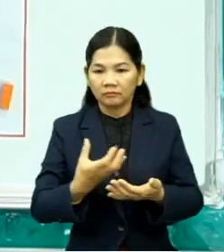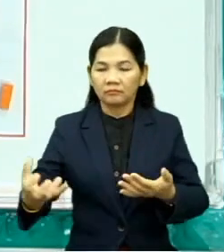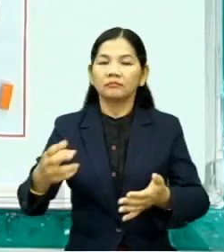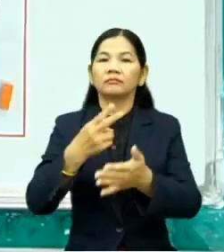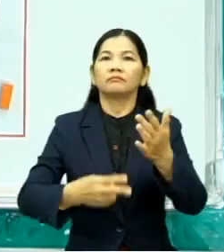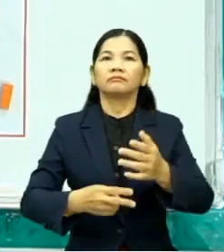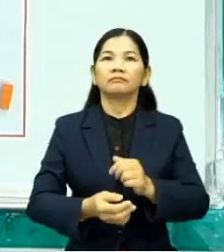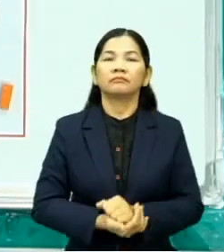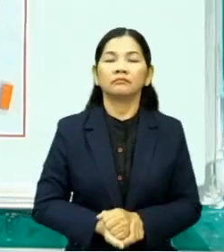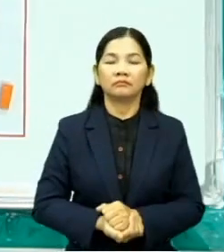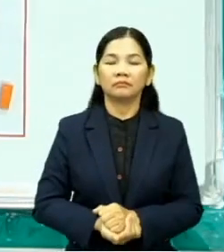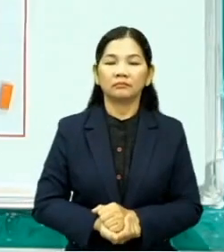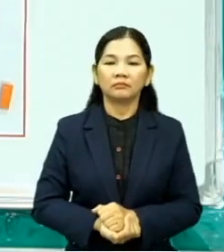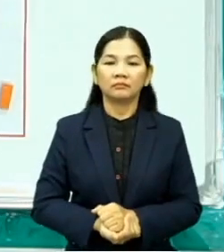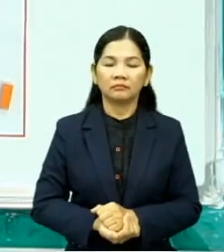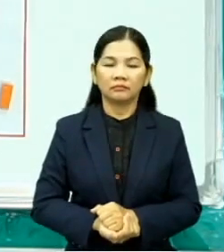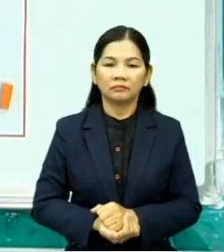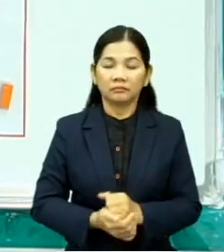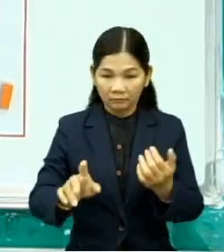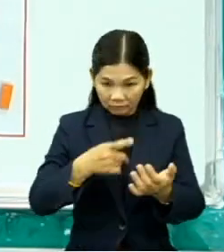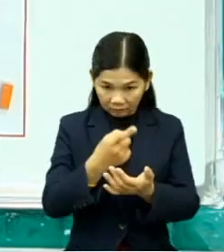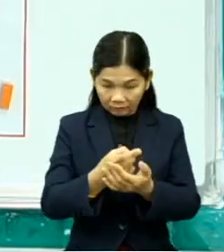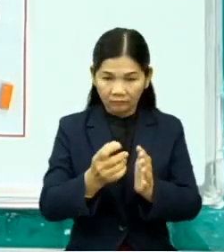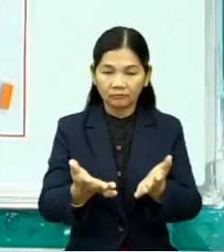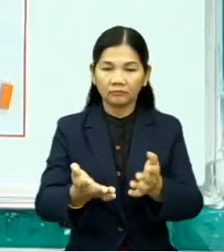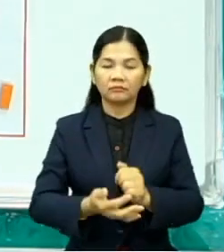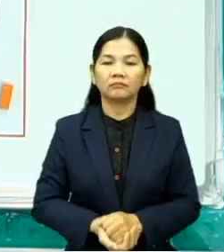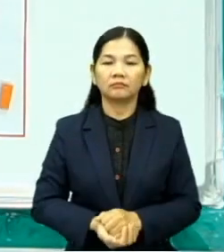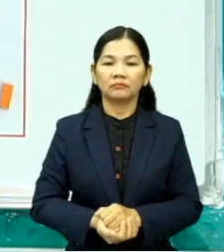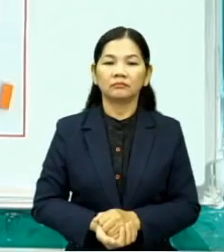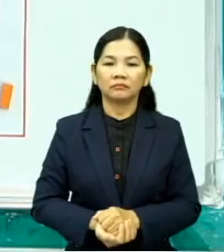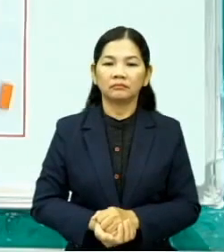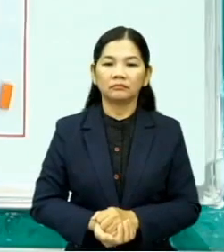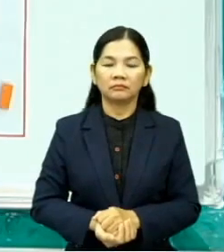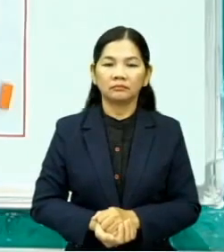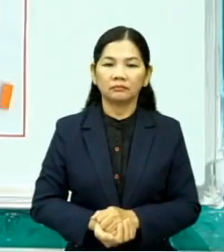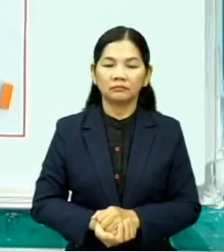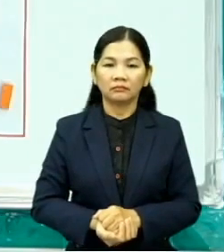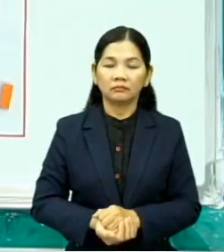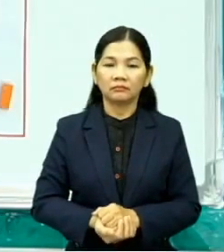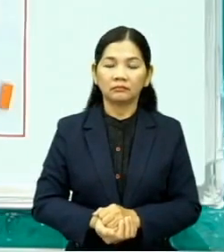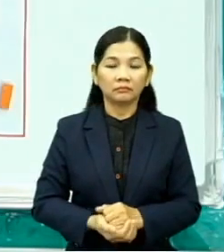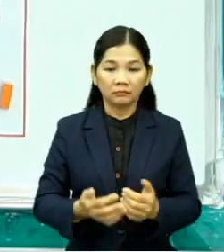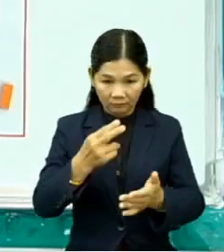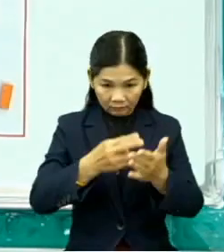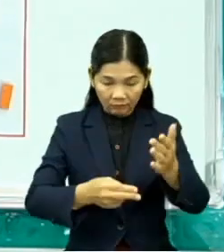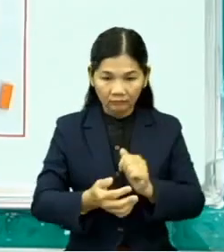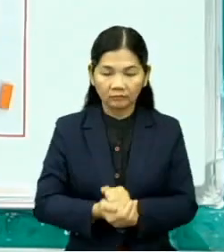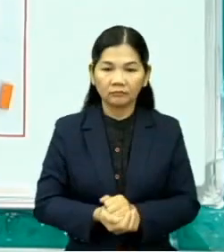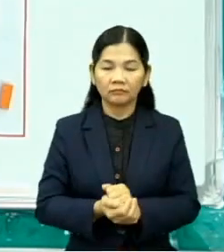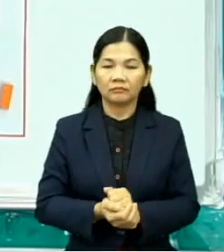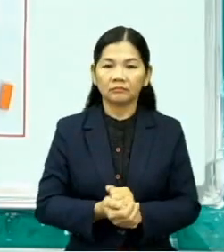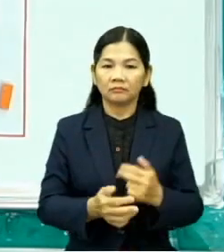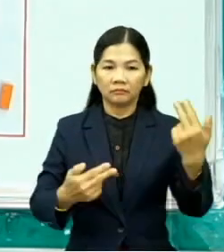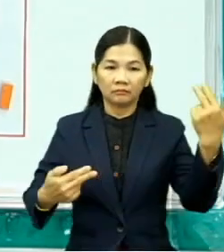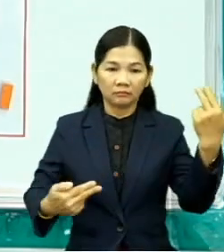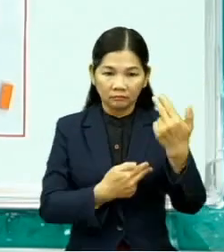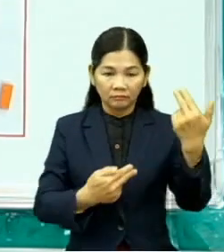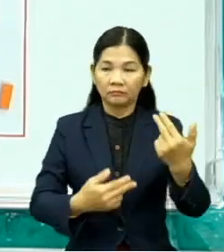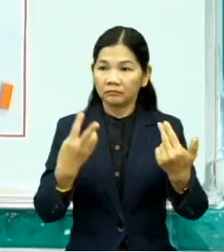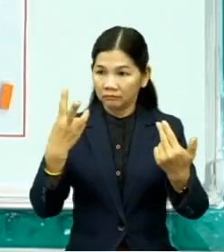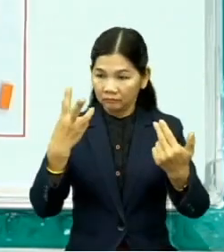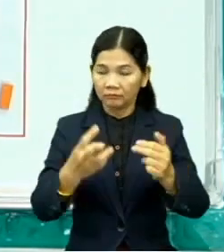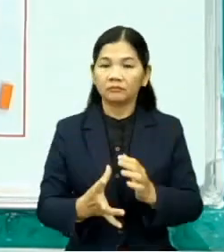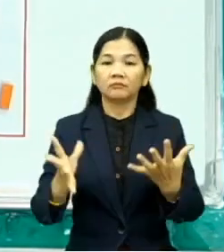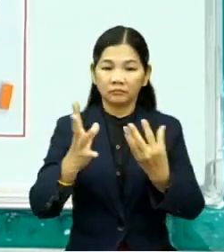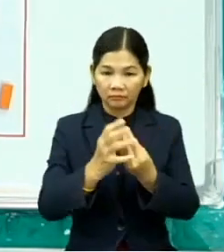miên ở với khả chả chẳng con cho rùm chạy tặng ạc nếm ạ con chà mẹ khá con chá cư miên trô xài bầy nắng miên chùm